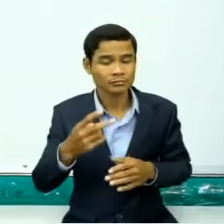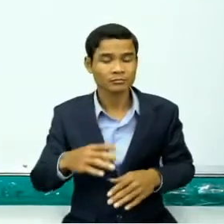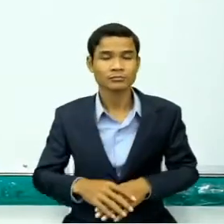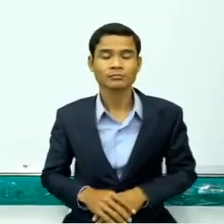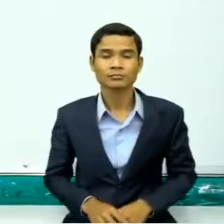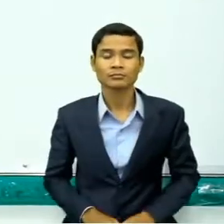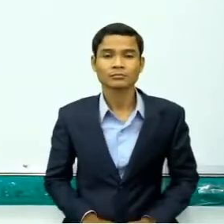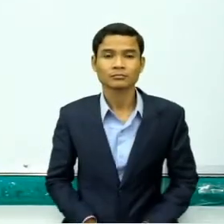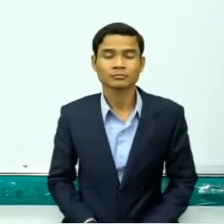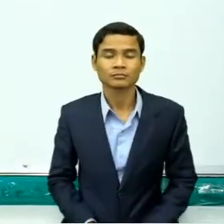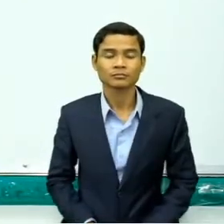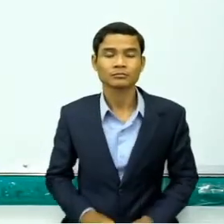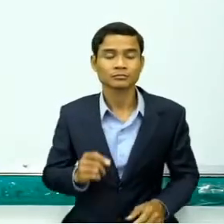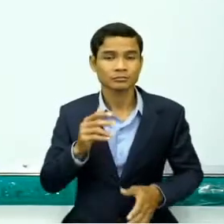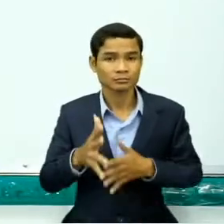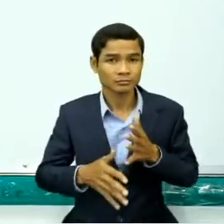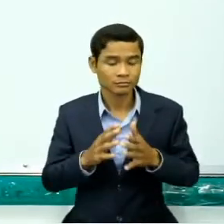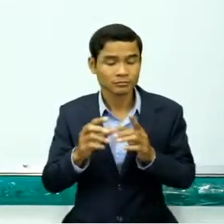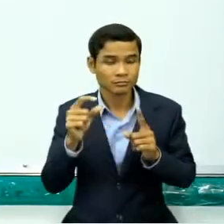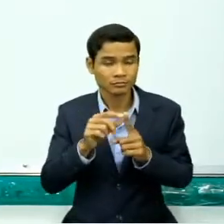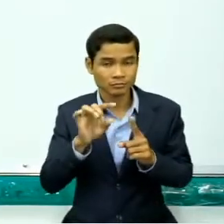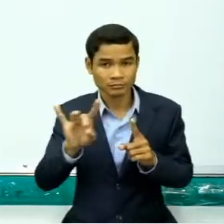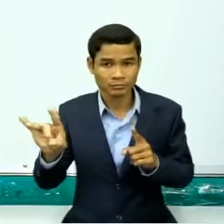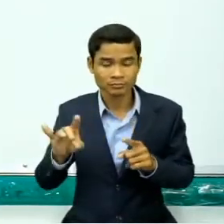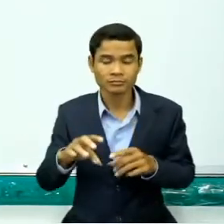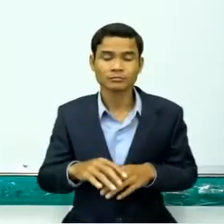ca ăn chiên